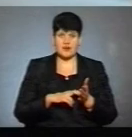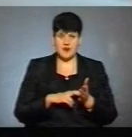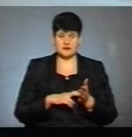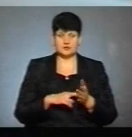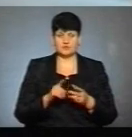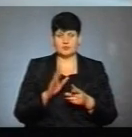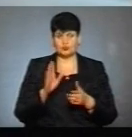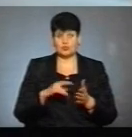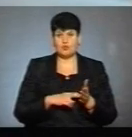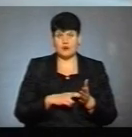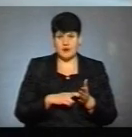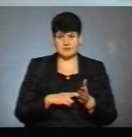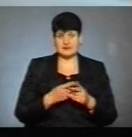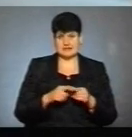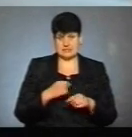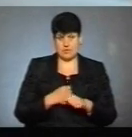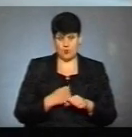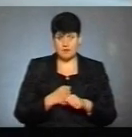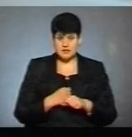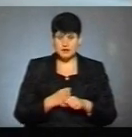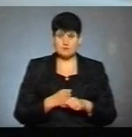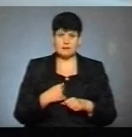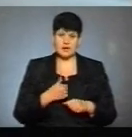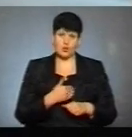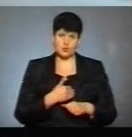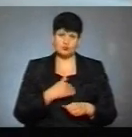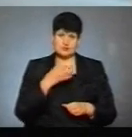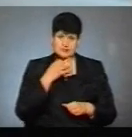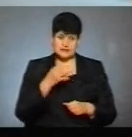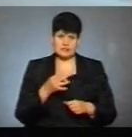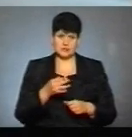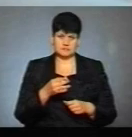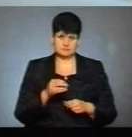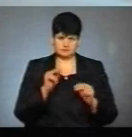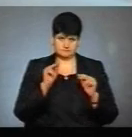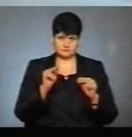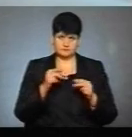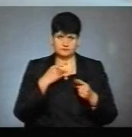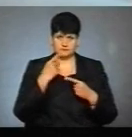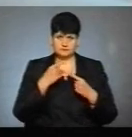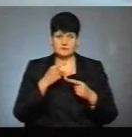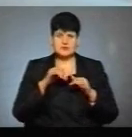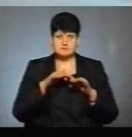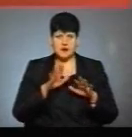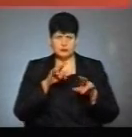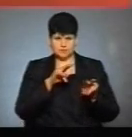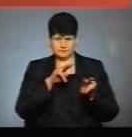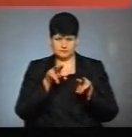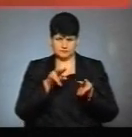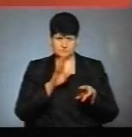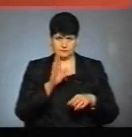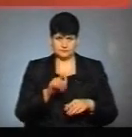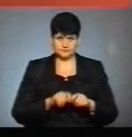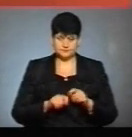є, то вони принаймні будуть боятися це зробити. Тому що ми хочемо сказати і ми заявляємо, ми цю справу будемо тримати під контролем.